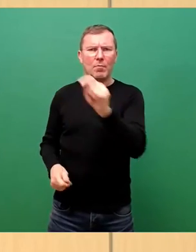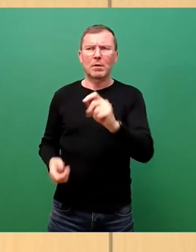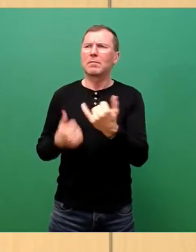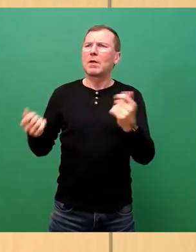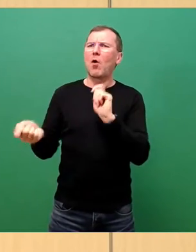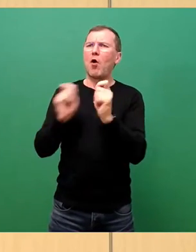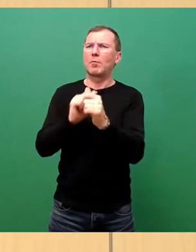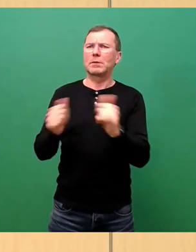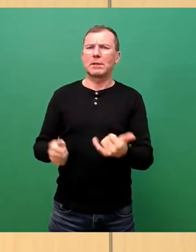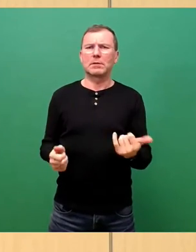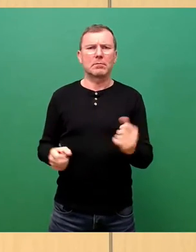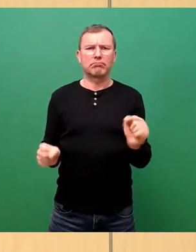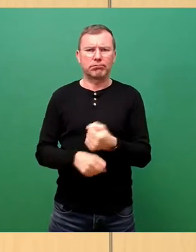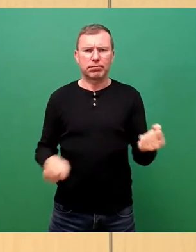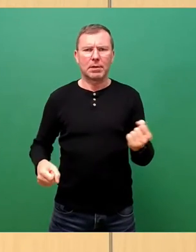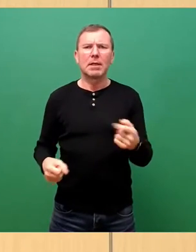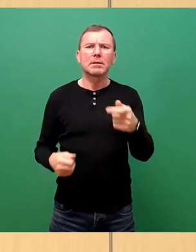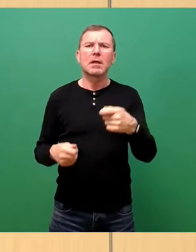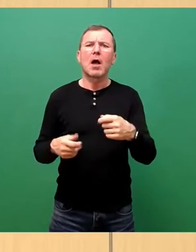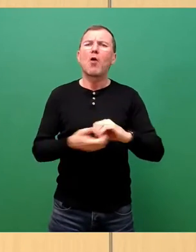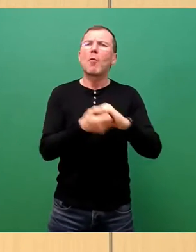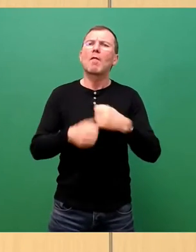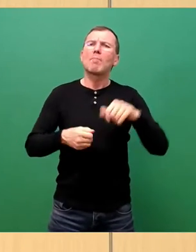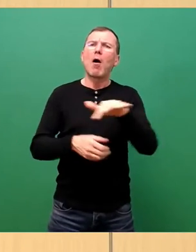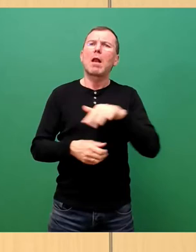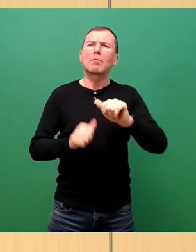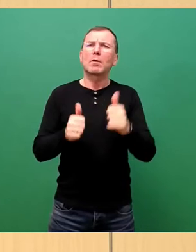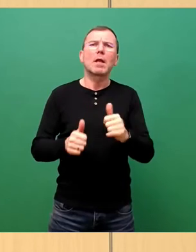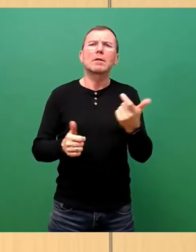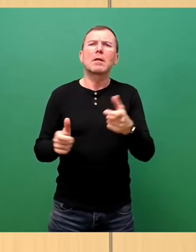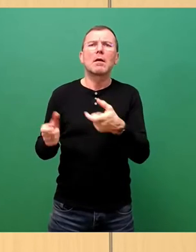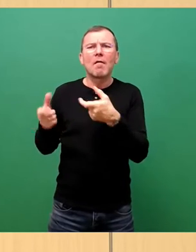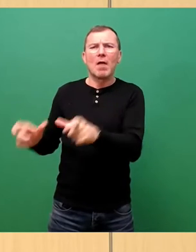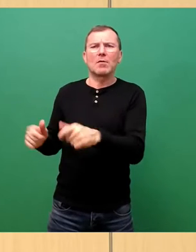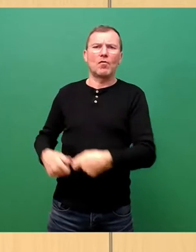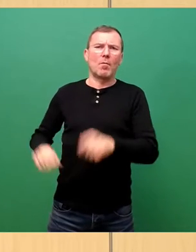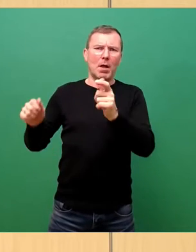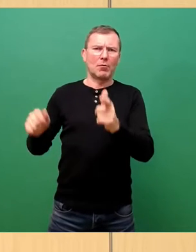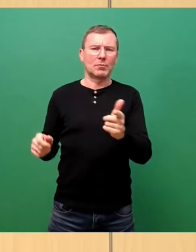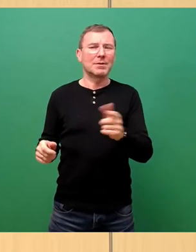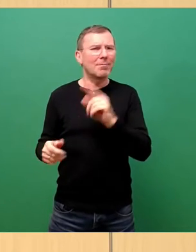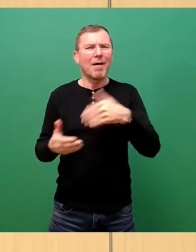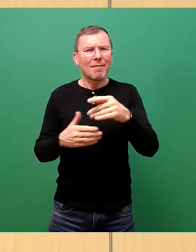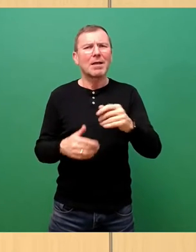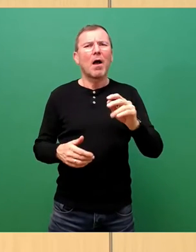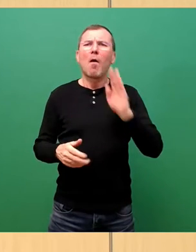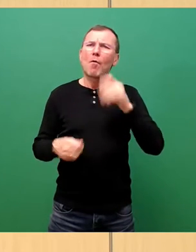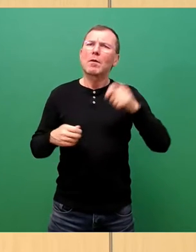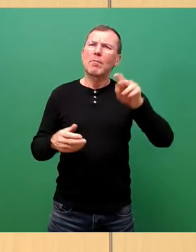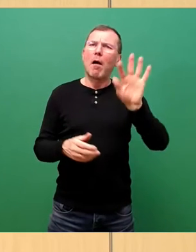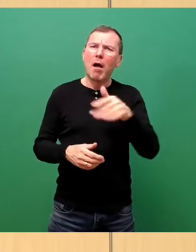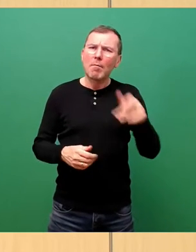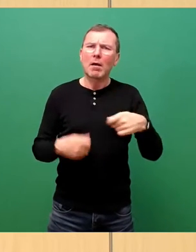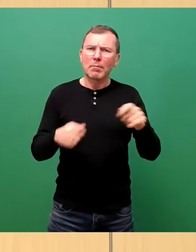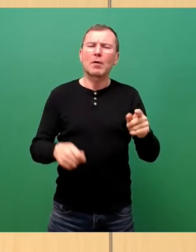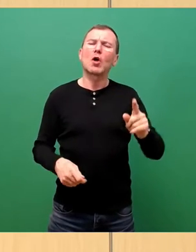Baulandmodell derzeit ein Bauverhinderungsmodell ist. Die einzigen, die in den letzten Jahren immer weiter im Wohnungsbau planten und bauten, waren die